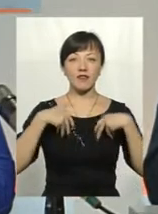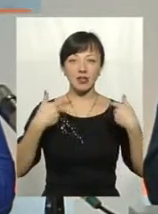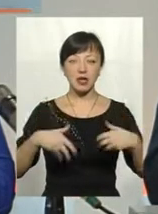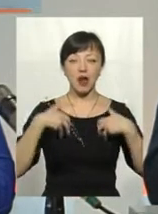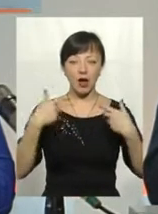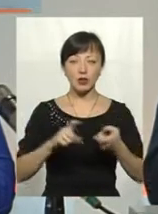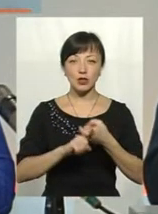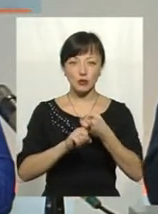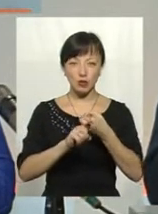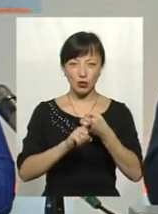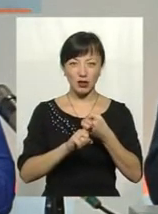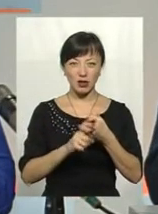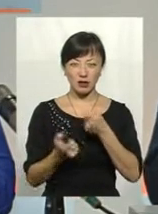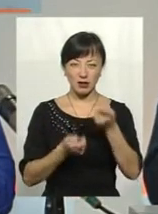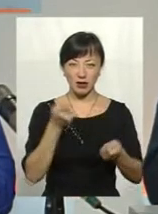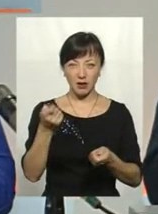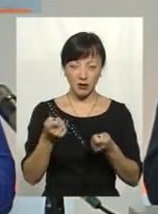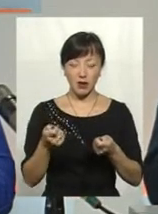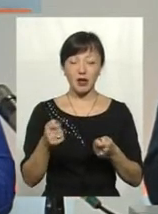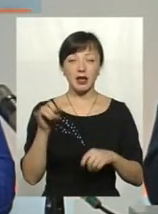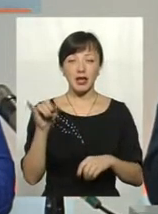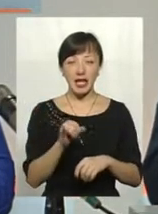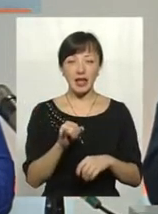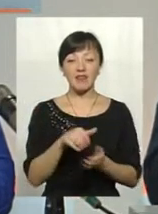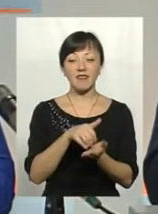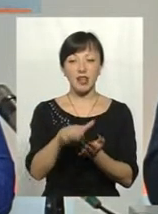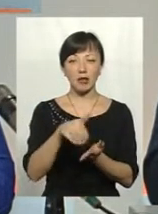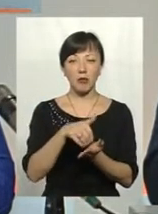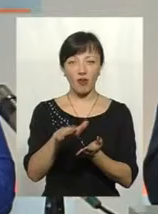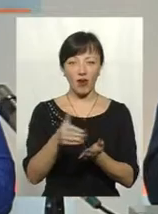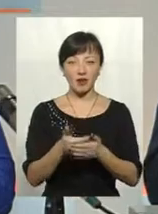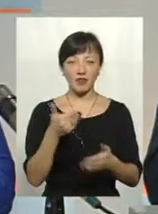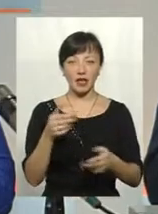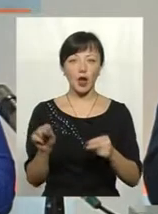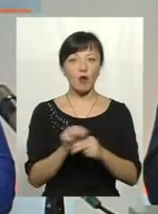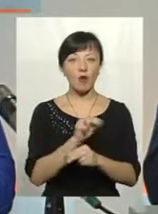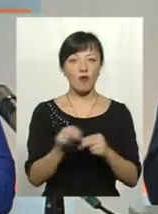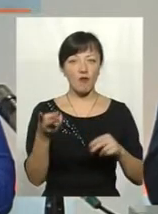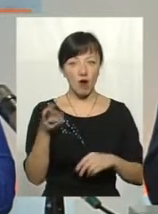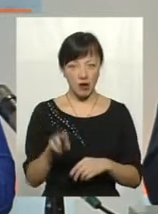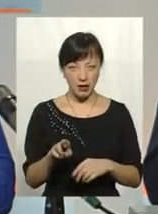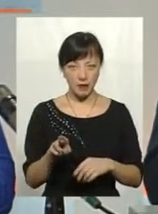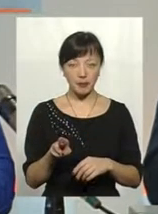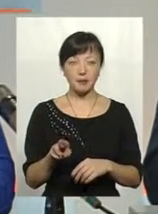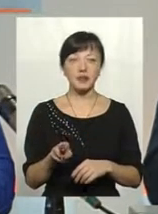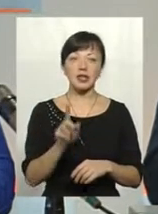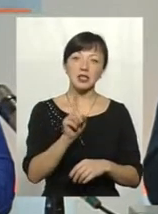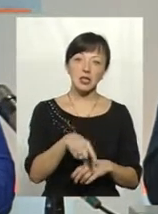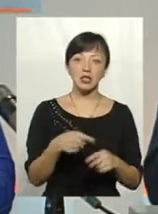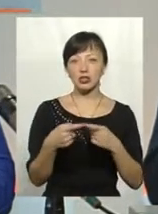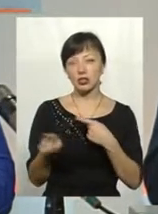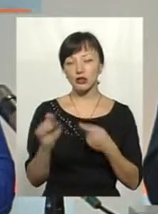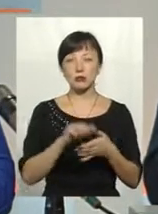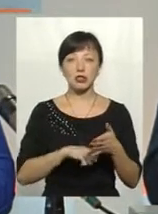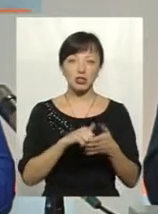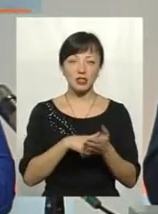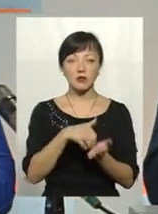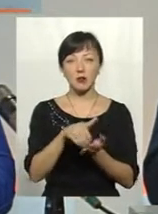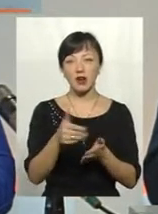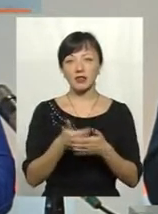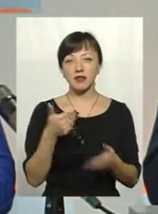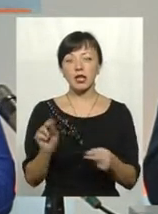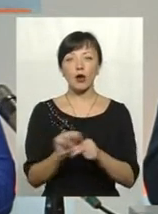збудник на околишнє середовище, і відмовляються від лікування. Тобто з тих чи інших причин відмовляються